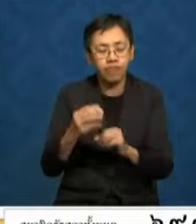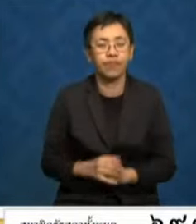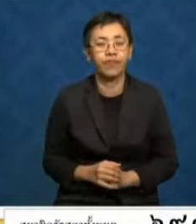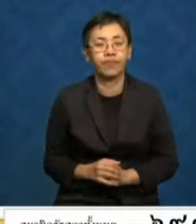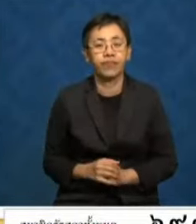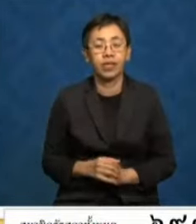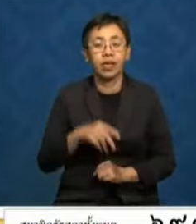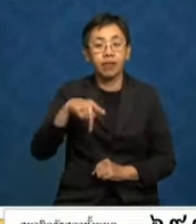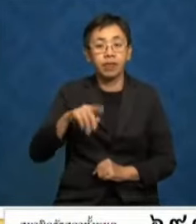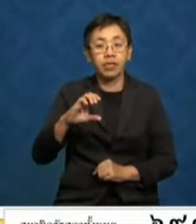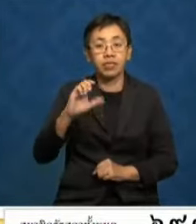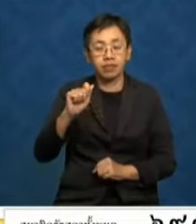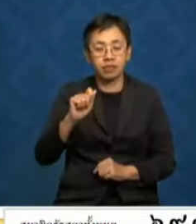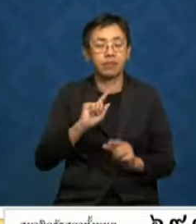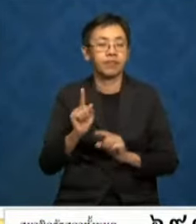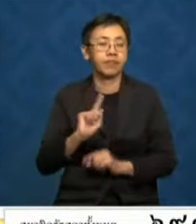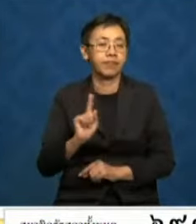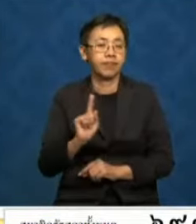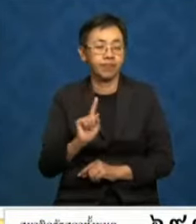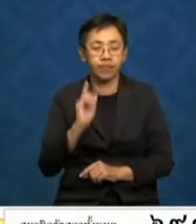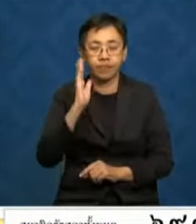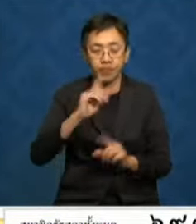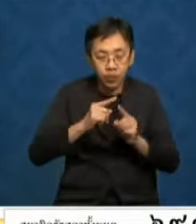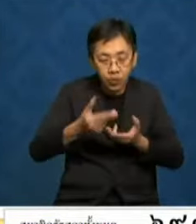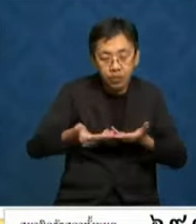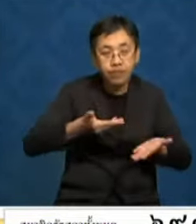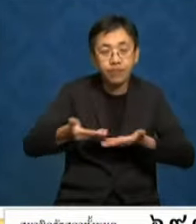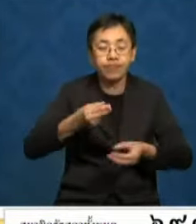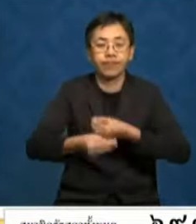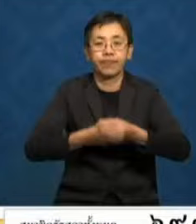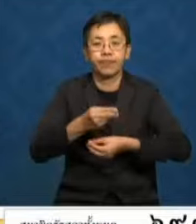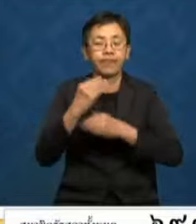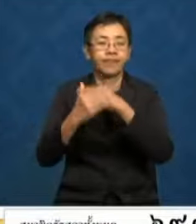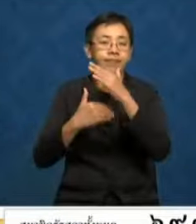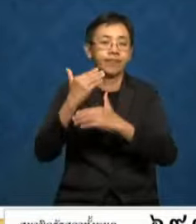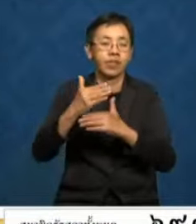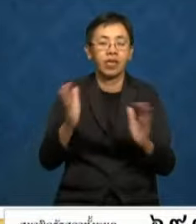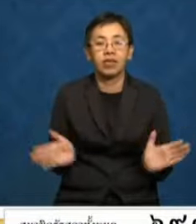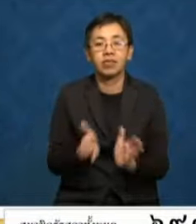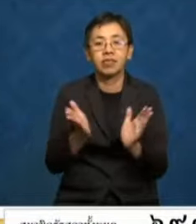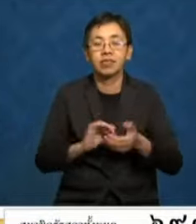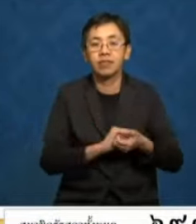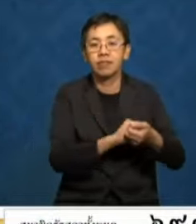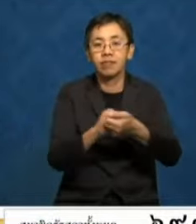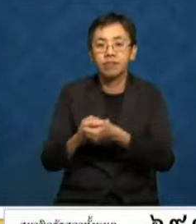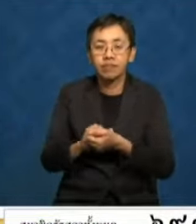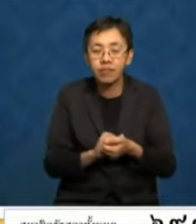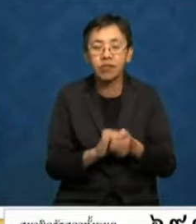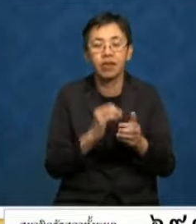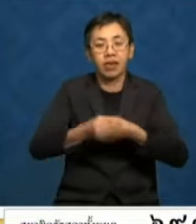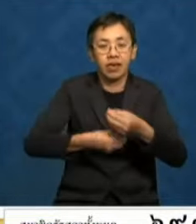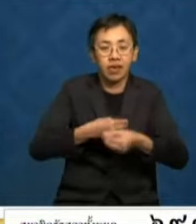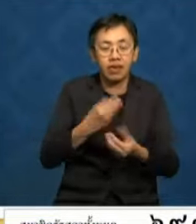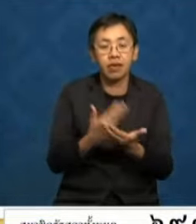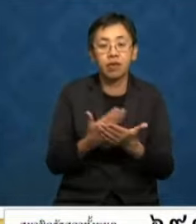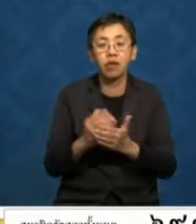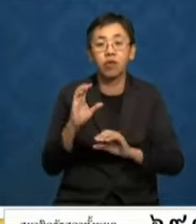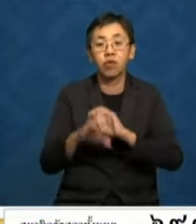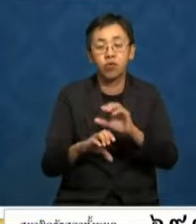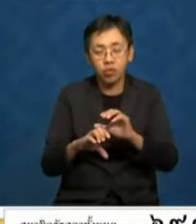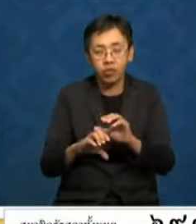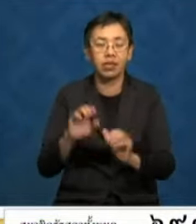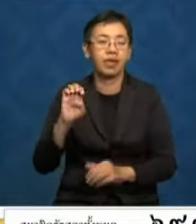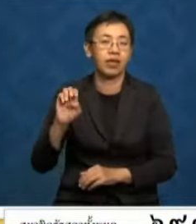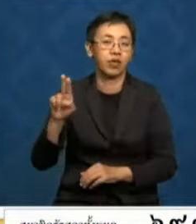ไปสู่การเจรจาทางการค้ามากขึ้นเสริมการอำนวยความสะดวกเพิ่มปริมาณการค้าการลงทุนกับ